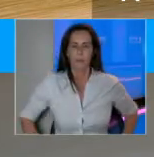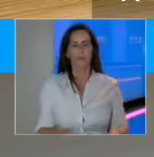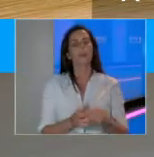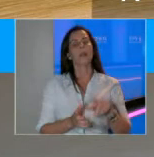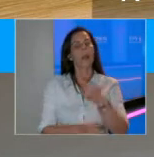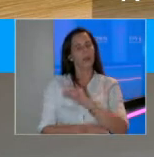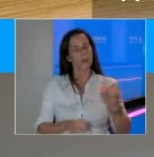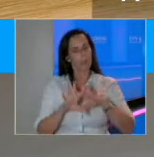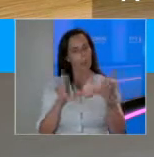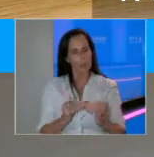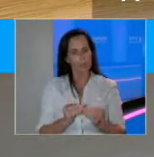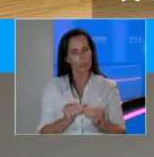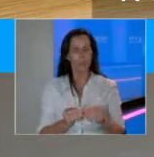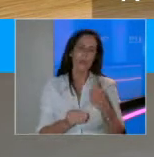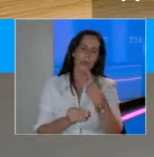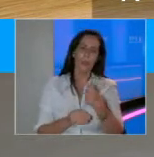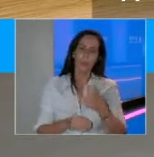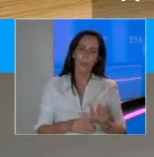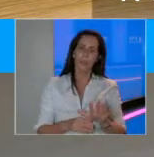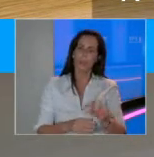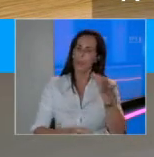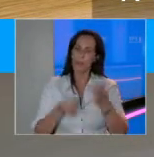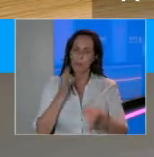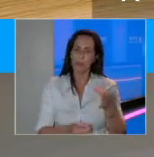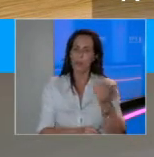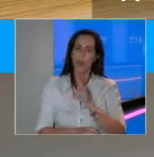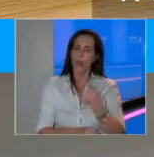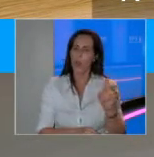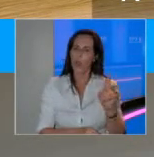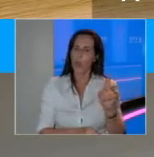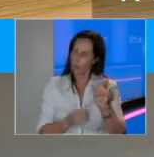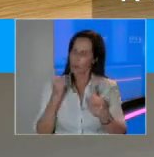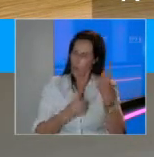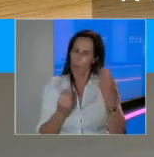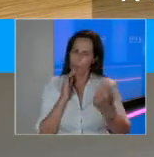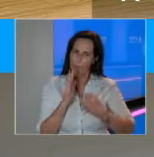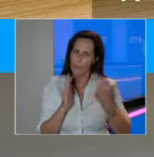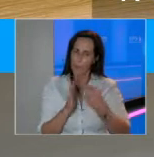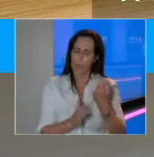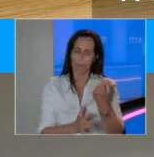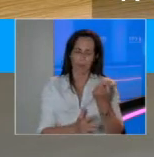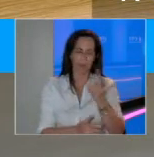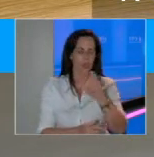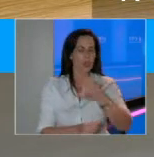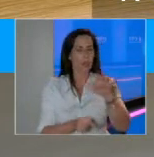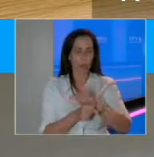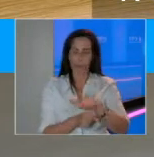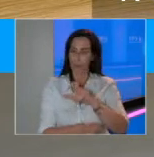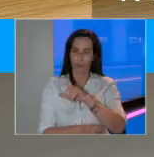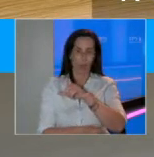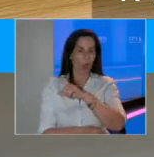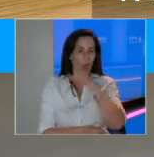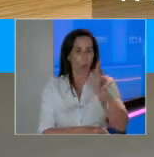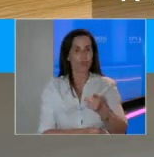הסוגיה הכללית שמדברת על כך שבתי המשפט לא גוזרים, וזה קורה לעתים קרובות על נאשמים באונס, את העונשים